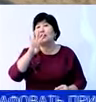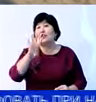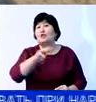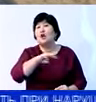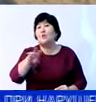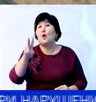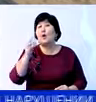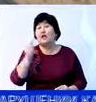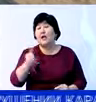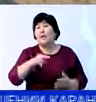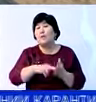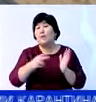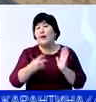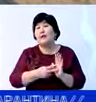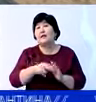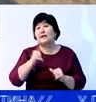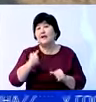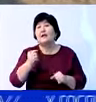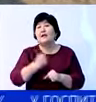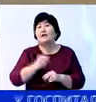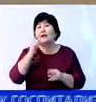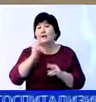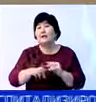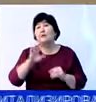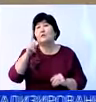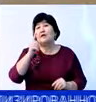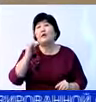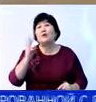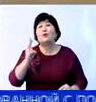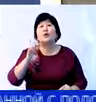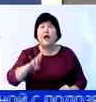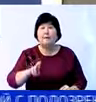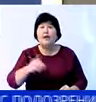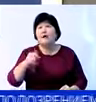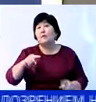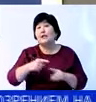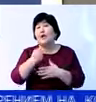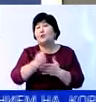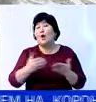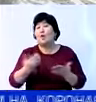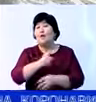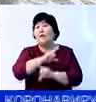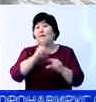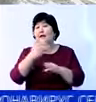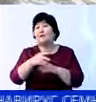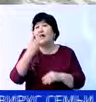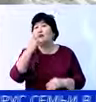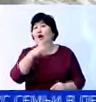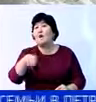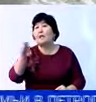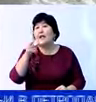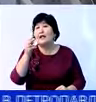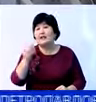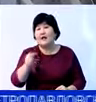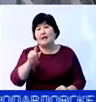миллиона тенге. Планируем объект сдать до 1 июня. На улучшение материально-технической базы новой больницы выделено 2 миллиарда тенге.